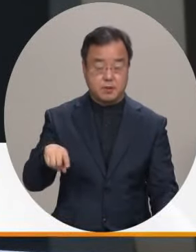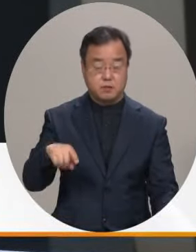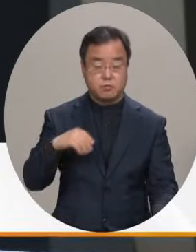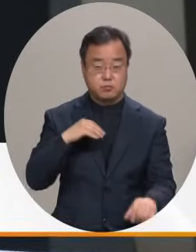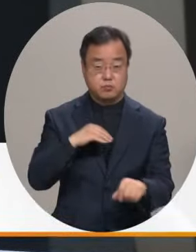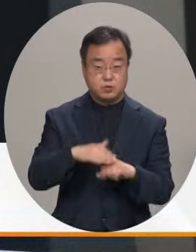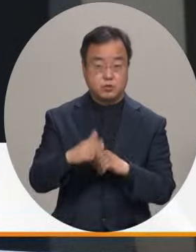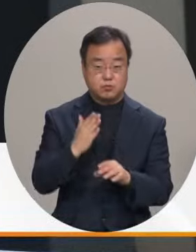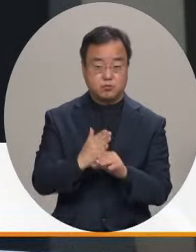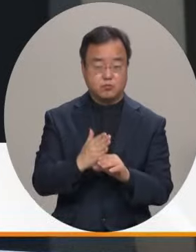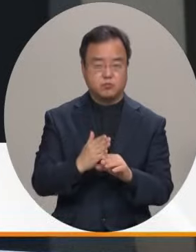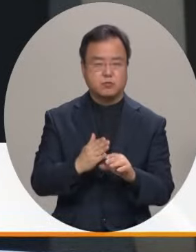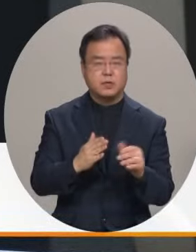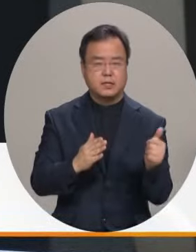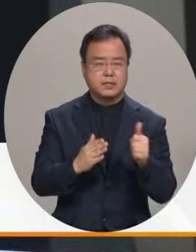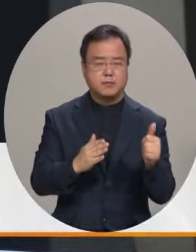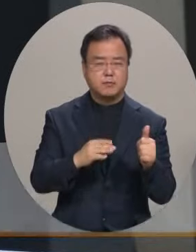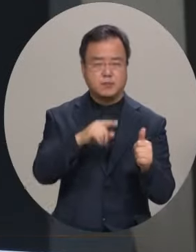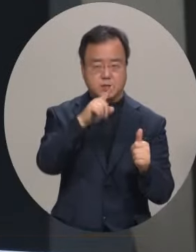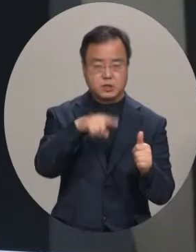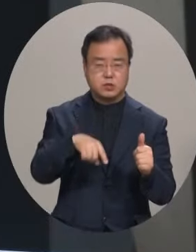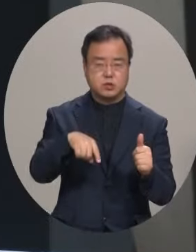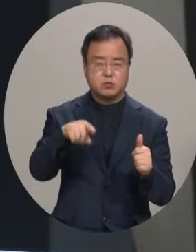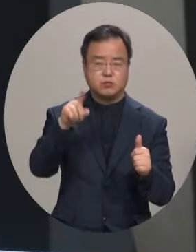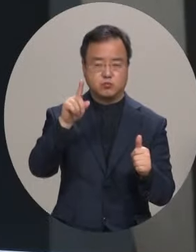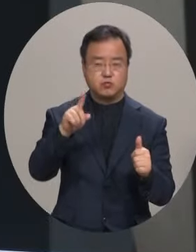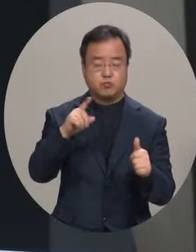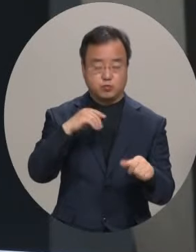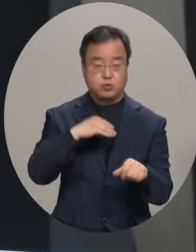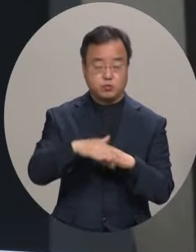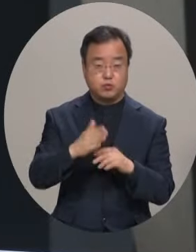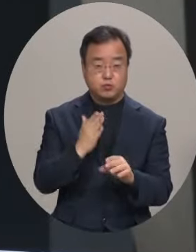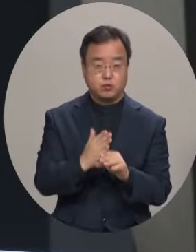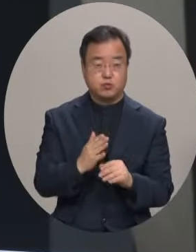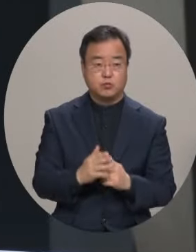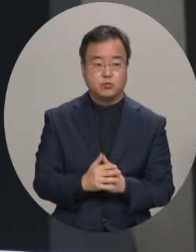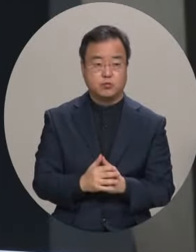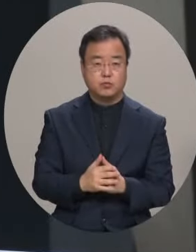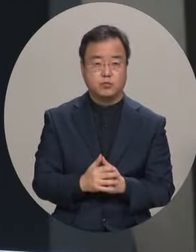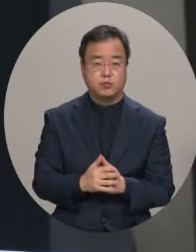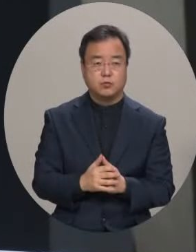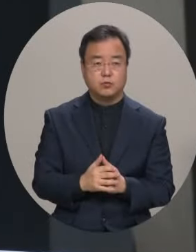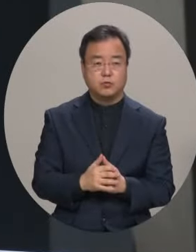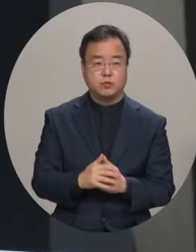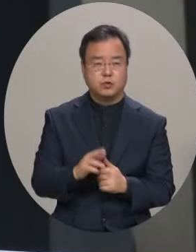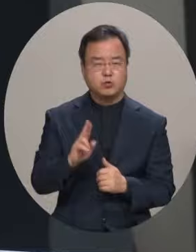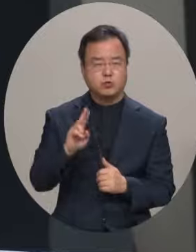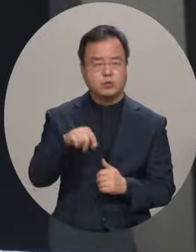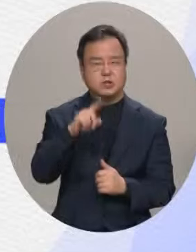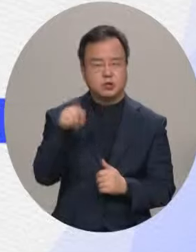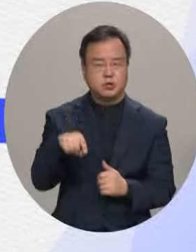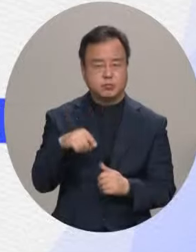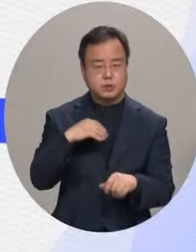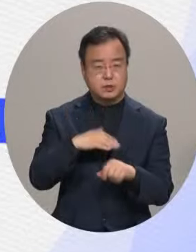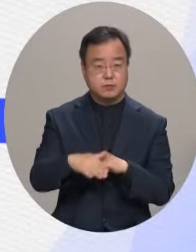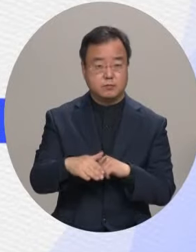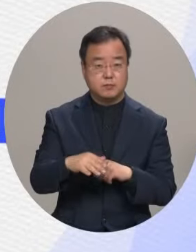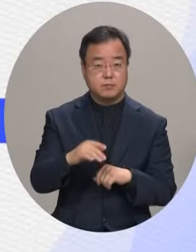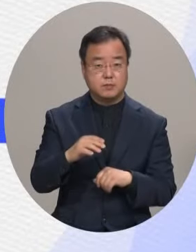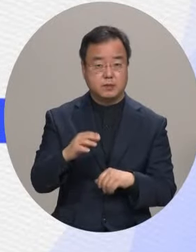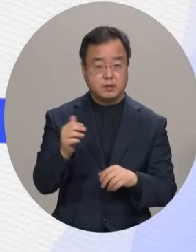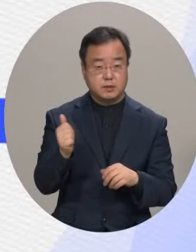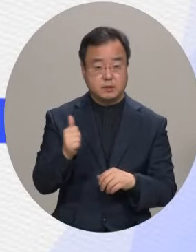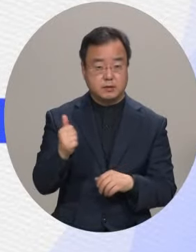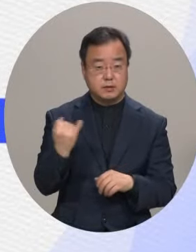남자는 뒤집은 유자 형태를 보이고 있는 것입니다 어 여자는 25세 29세 30세